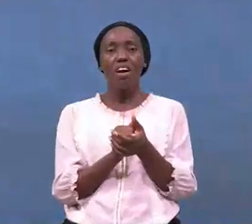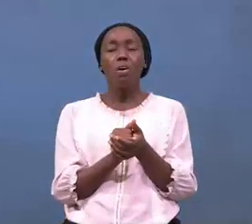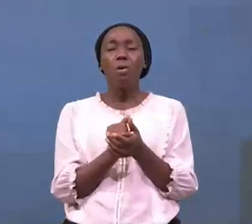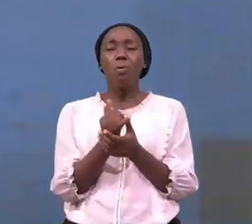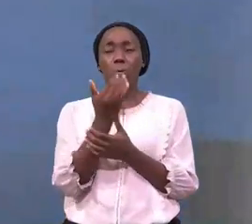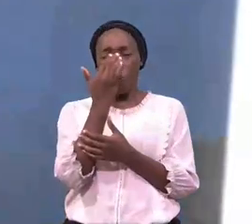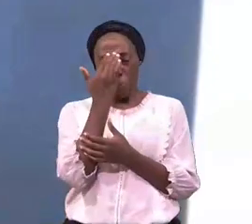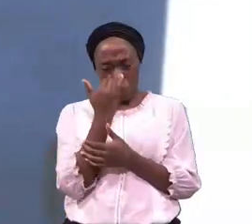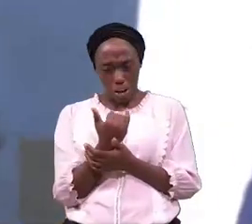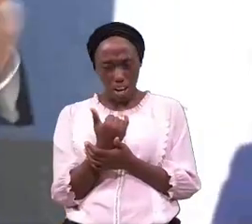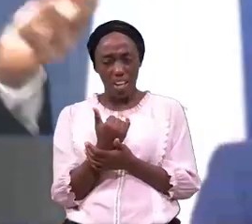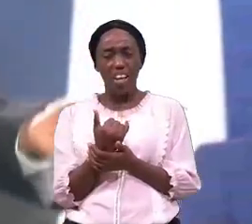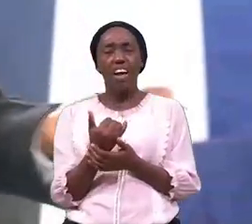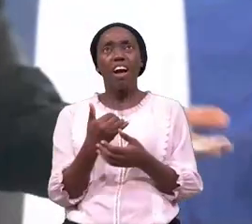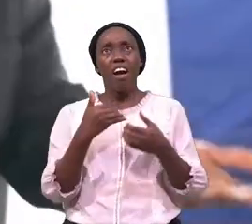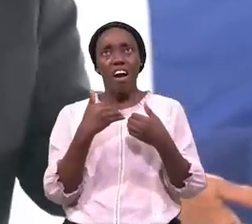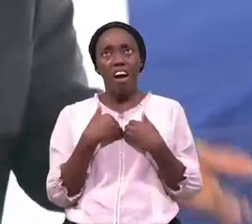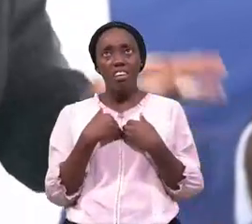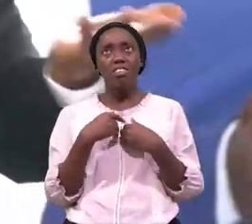Pourquoi est-ce que Dieu m'a appelé?